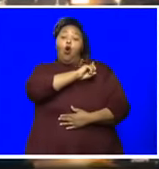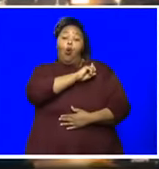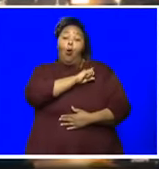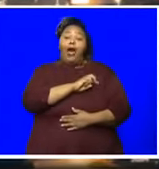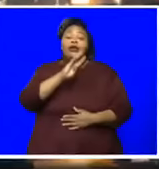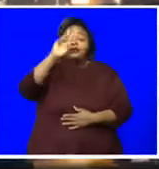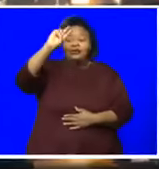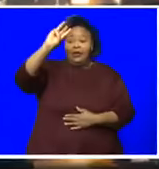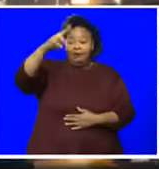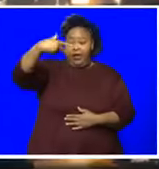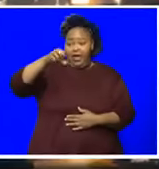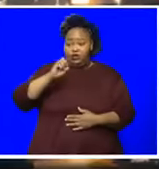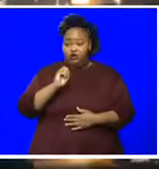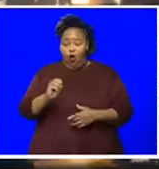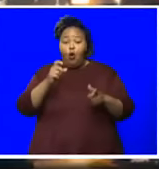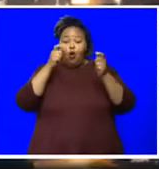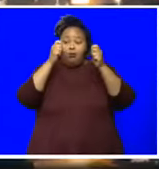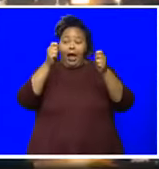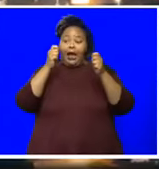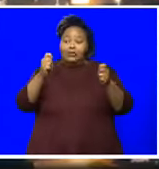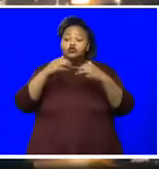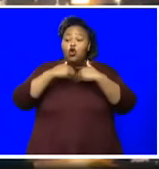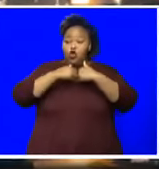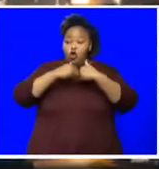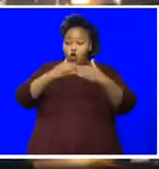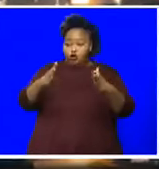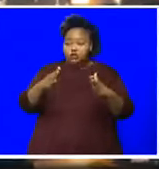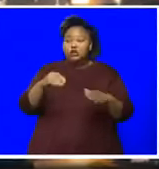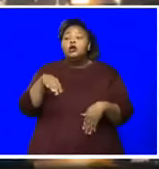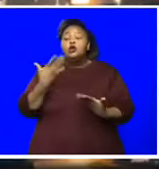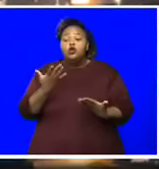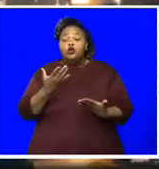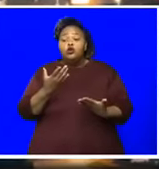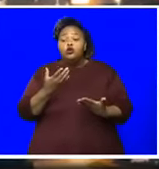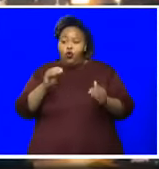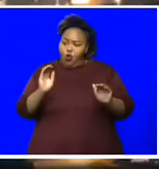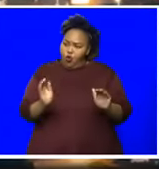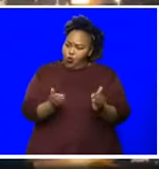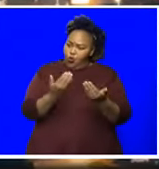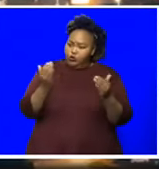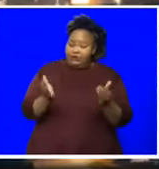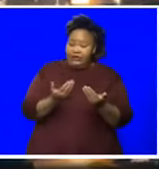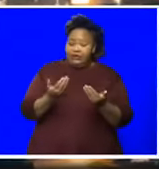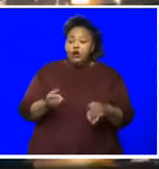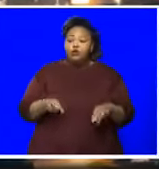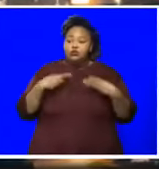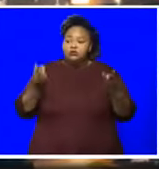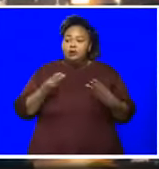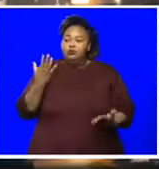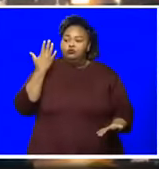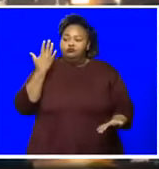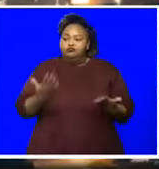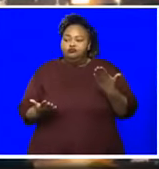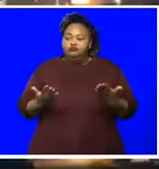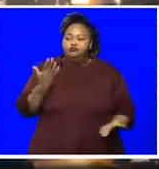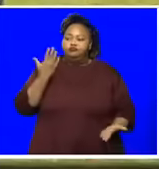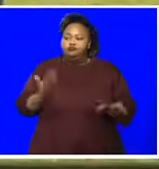wenhlangano kamhlabuhlangene yetempilo iWorld Health Organization lowatiwa ngele Walk the Talk letututela kushukunyiswa